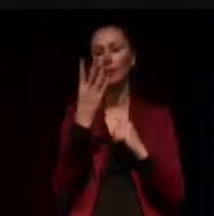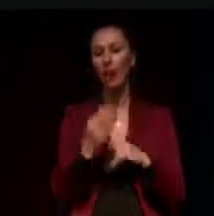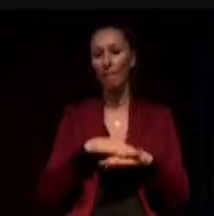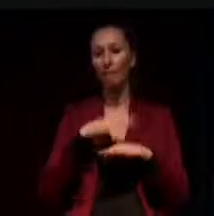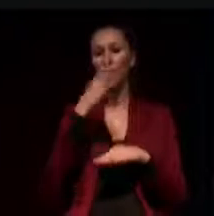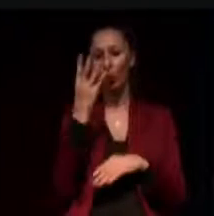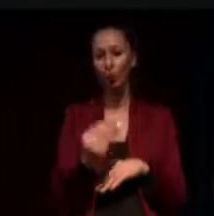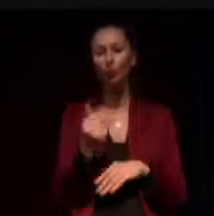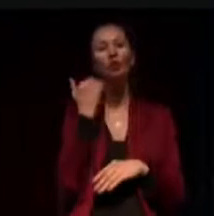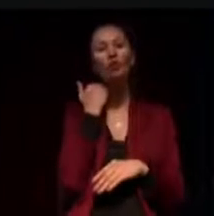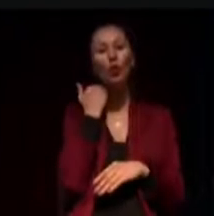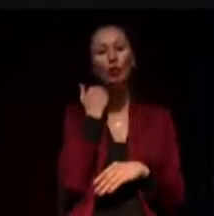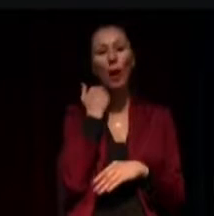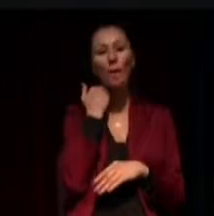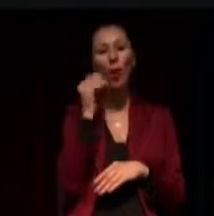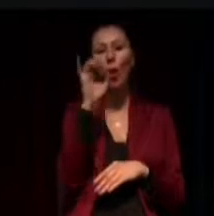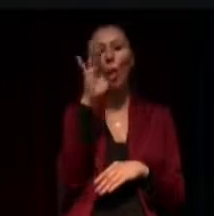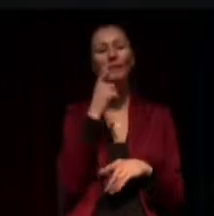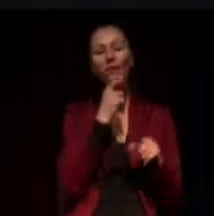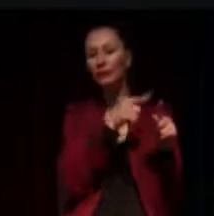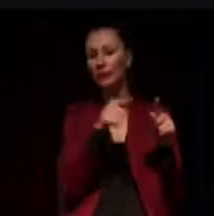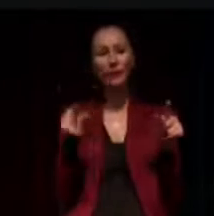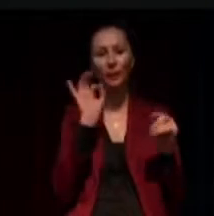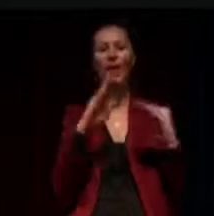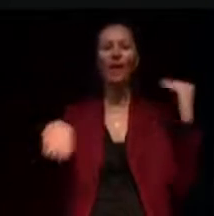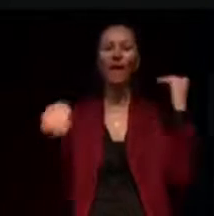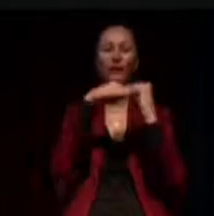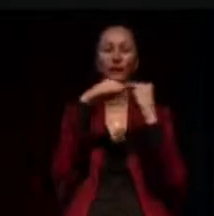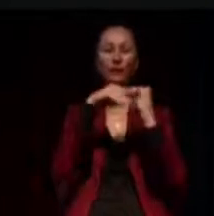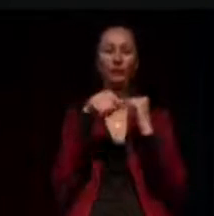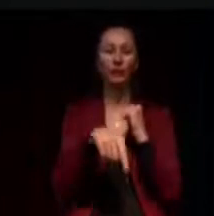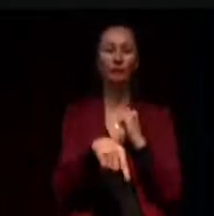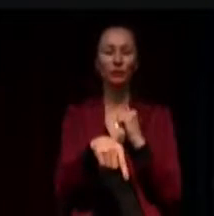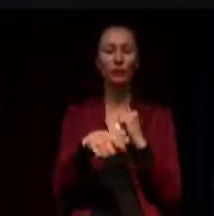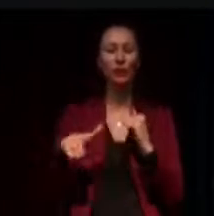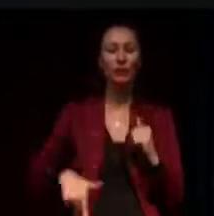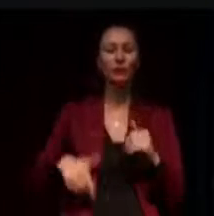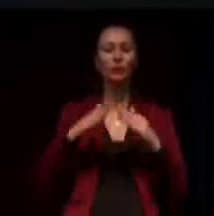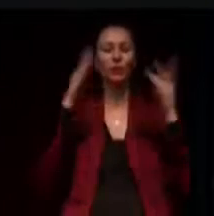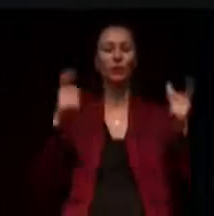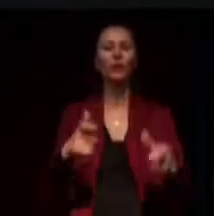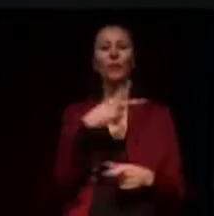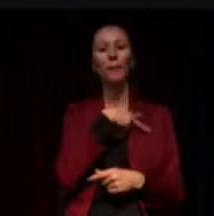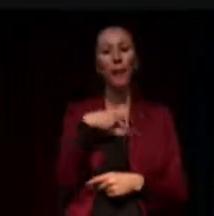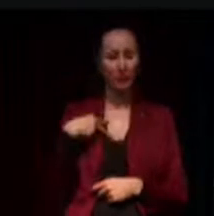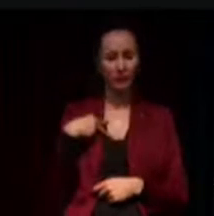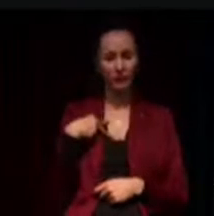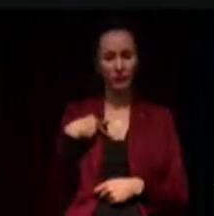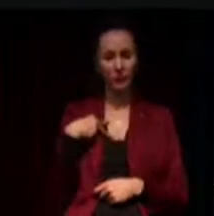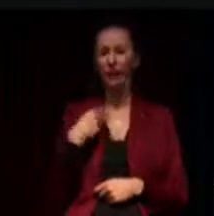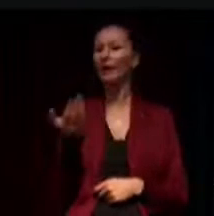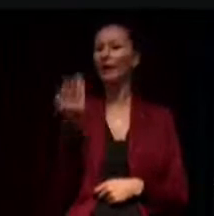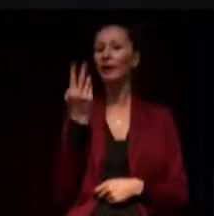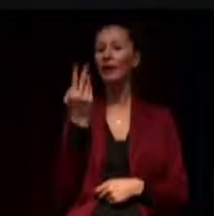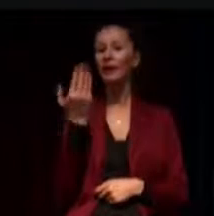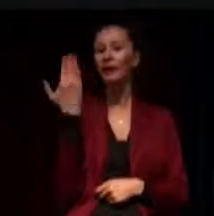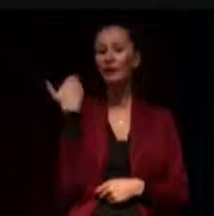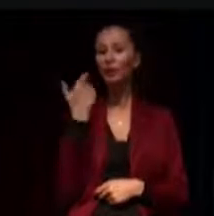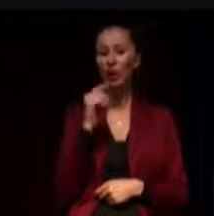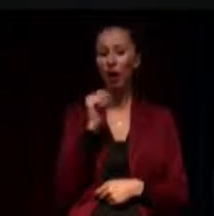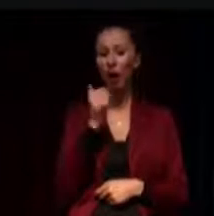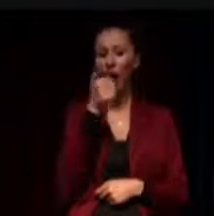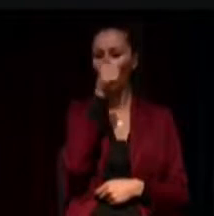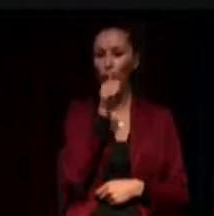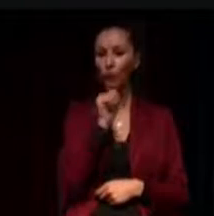olduğu borçlanmayla eşit bir borçlanmayı İzmir Büyükşehir Belediyesi geçmiş 600 günde